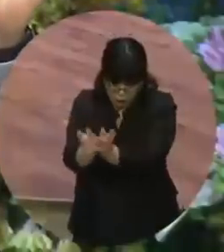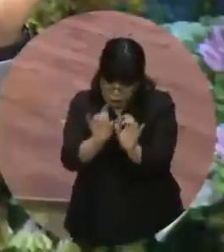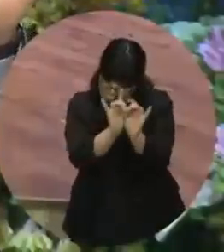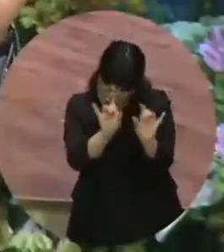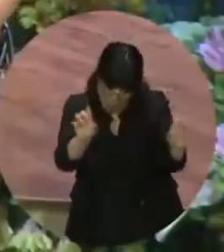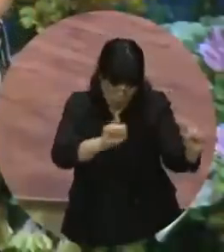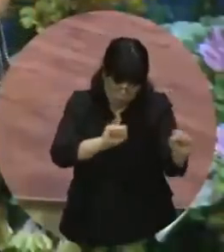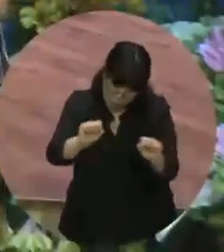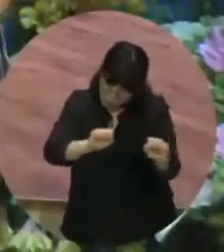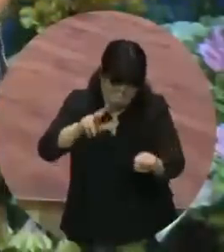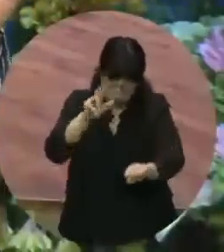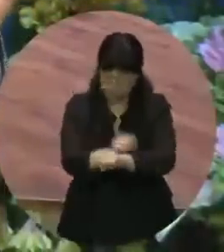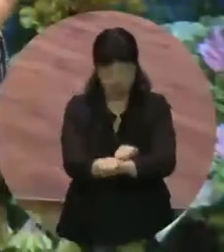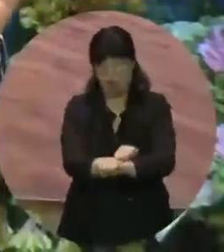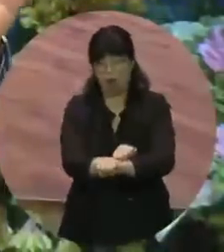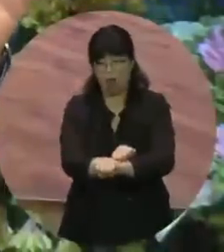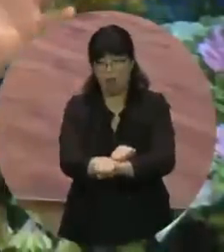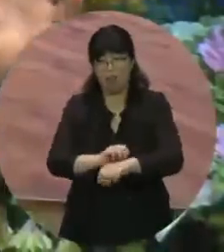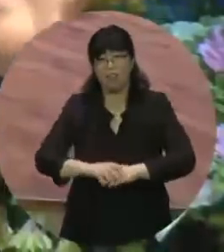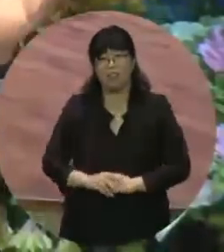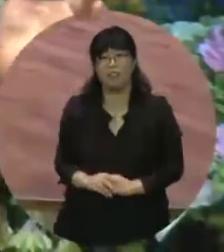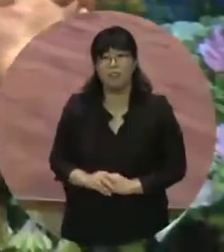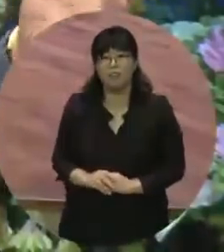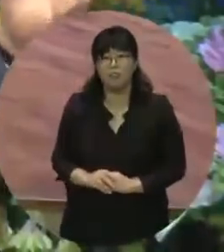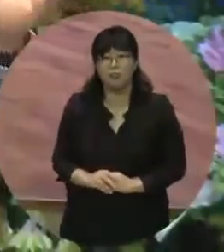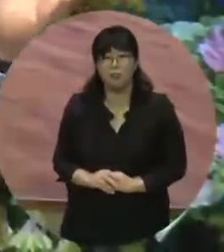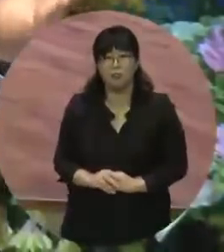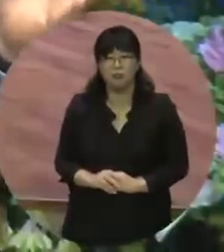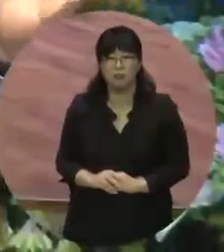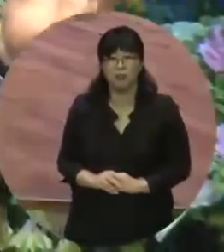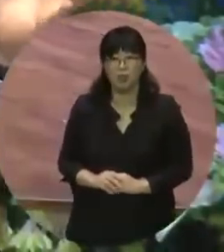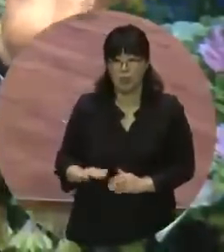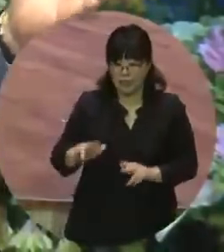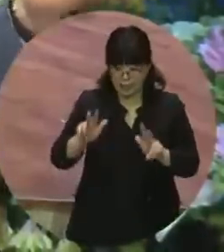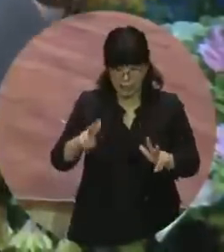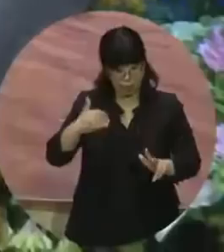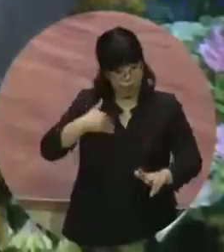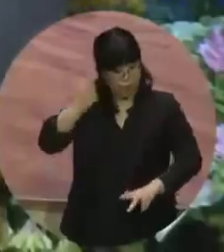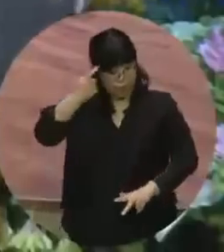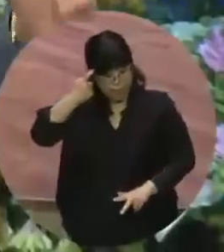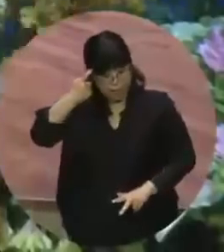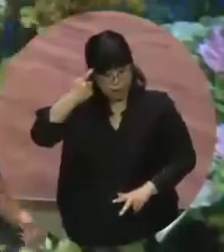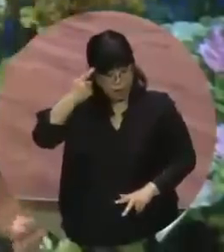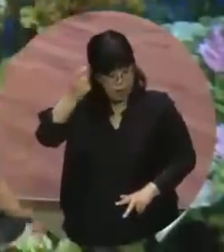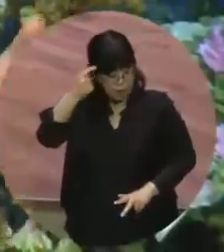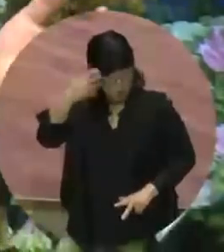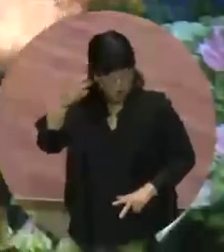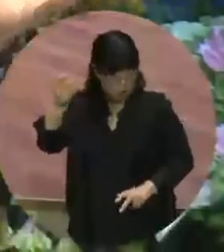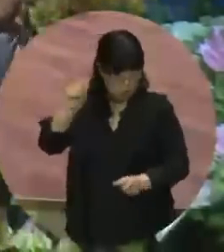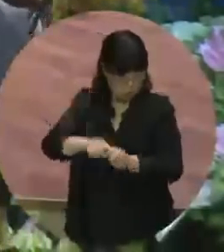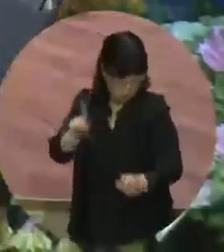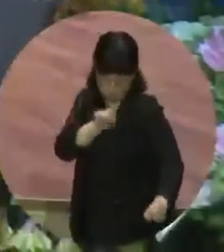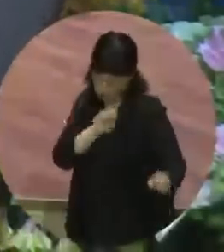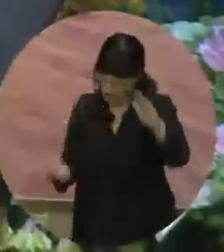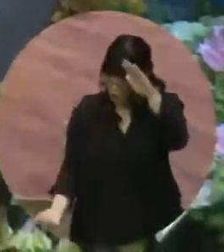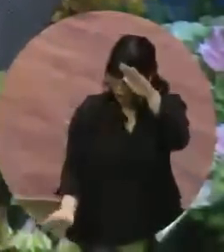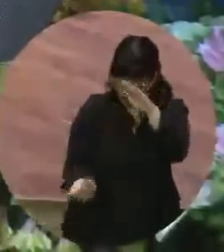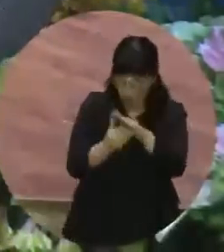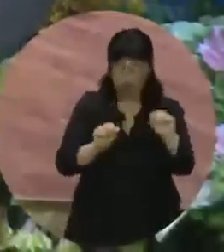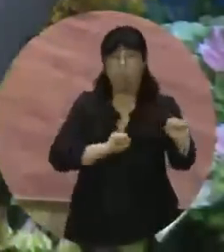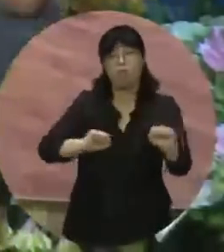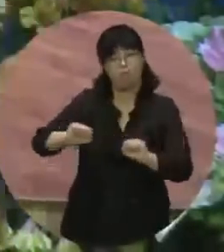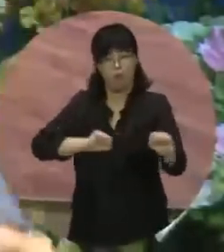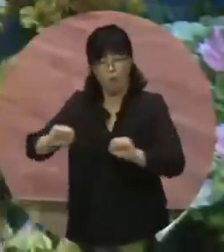지금 이렇게 지금 입당을 앞두고 있지만 영적으로는 최고로 지금 불이 붙고 있어. 이 불꽃이 주님